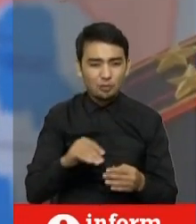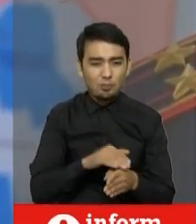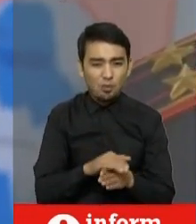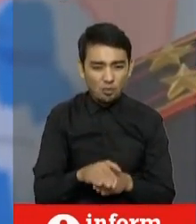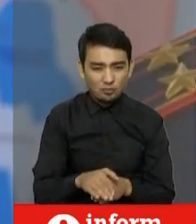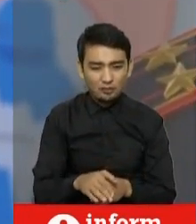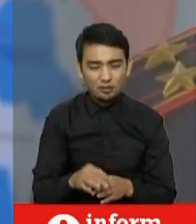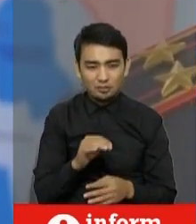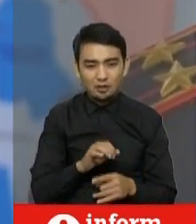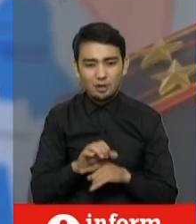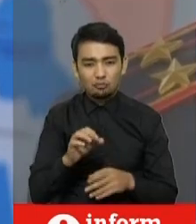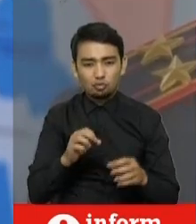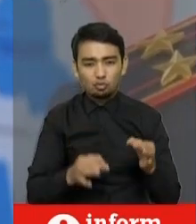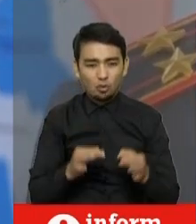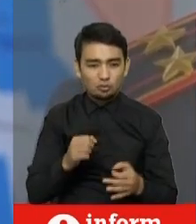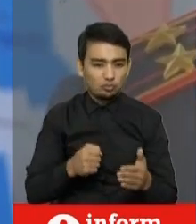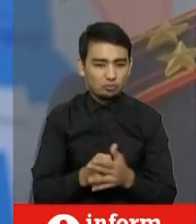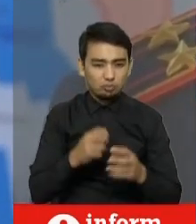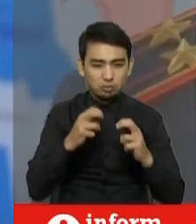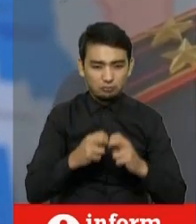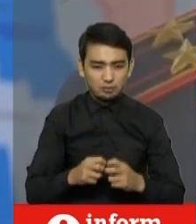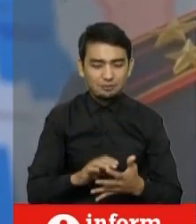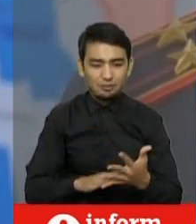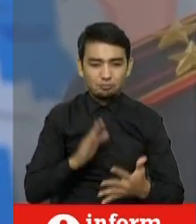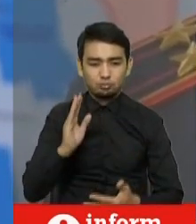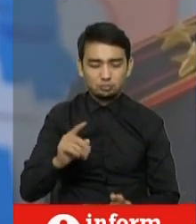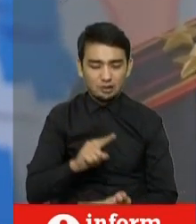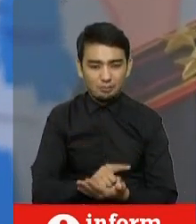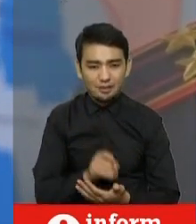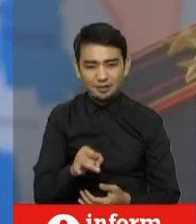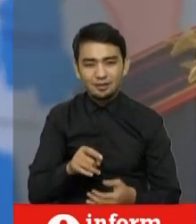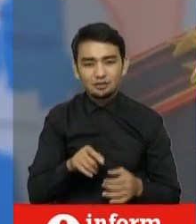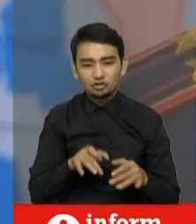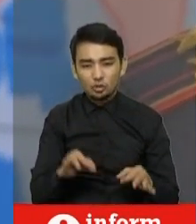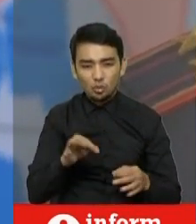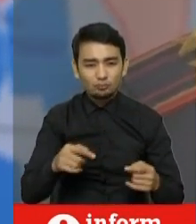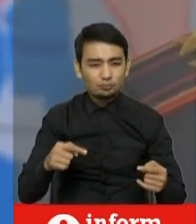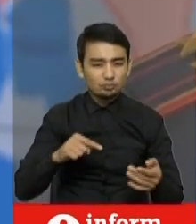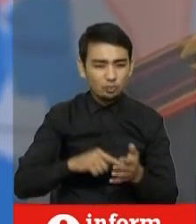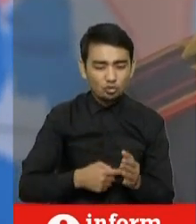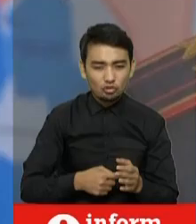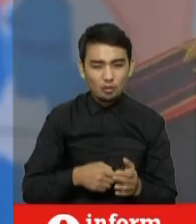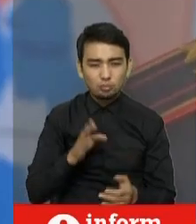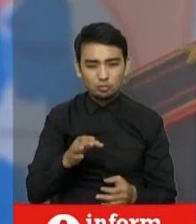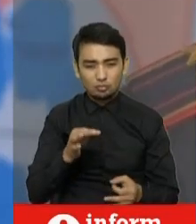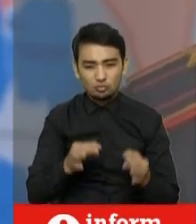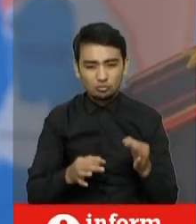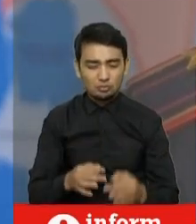зерделуге бағытталған сотқа дейінгі тергеу жүріп жатыр. Оның нәтижелері бойынша түпкілікті процестік шешім қабылданатын болады.